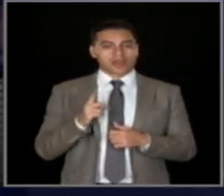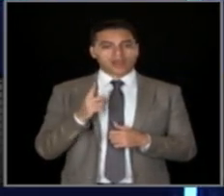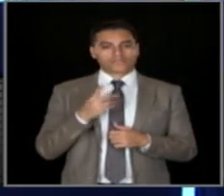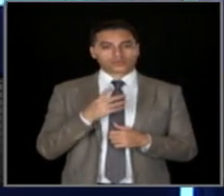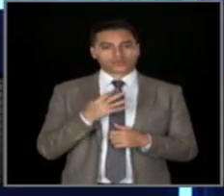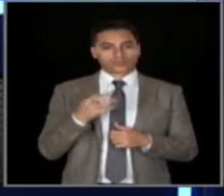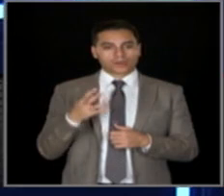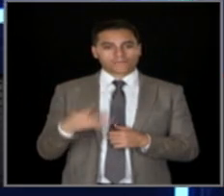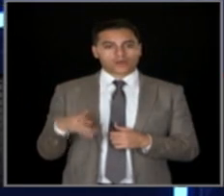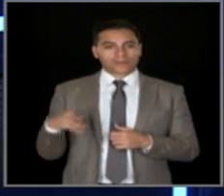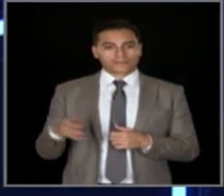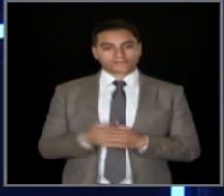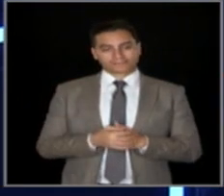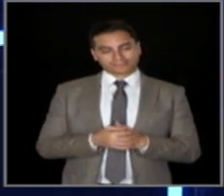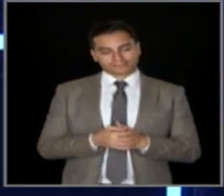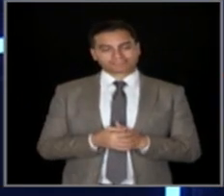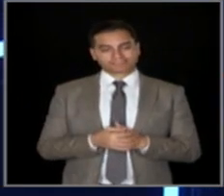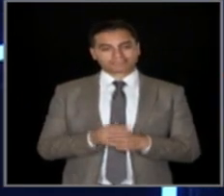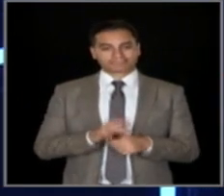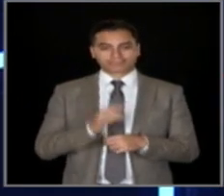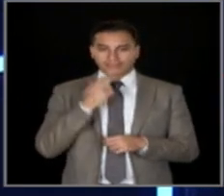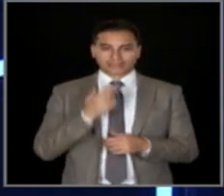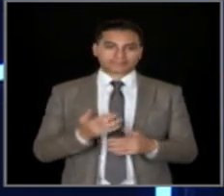1344 يا بدري. هارد لك.